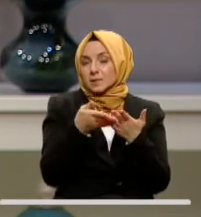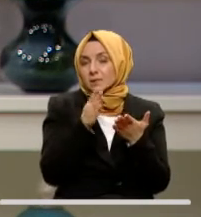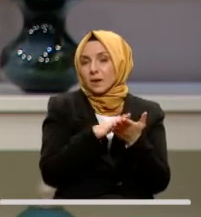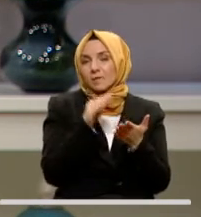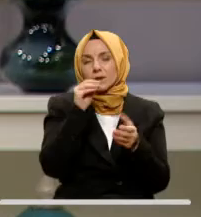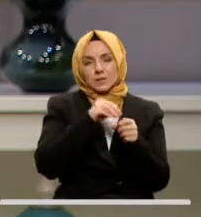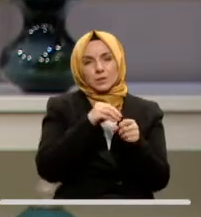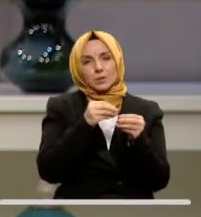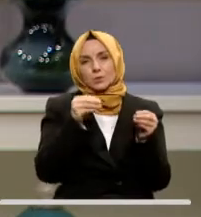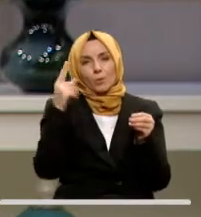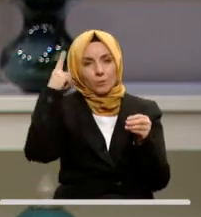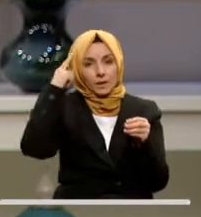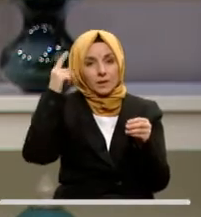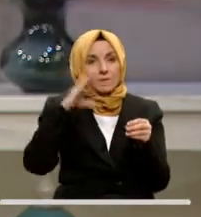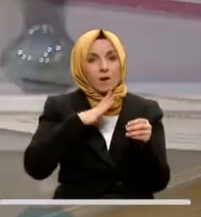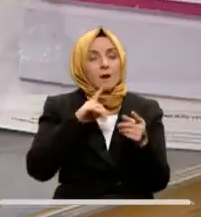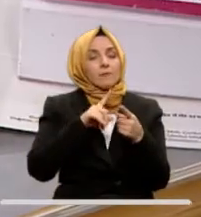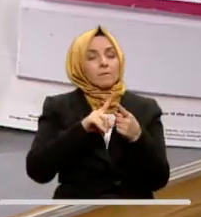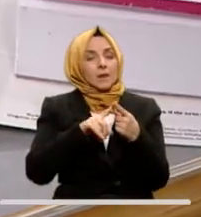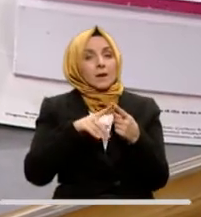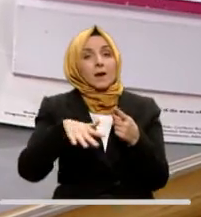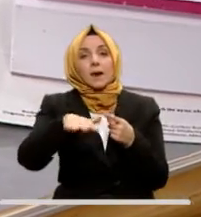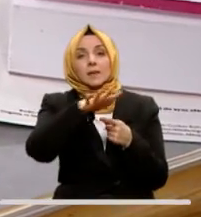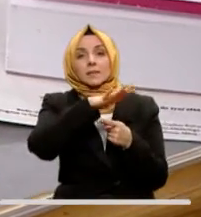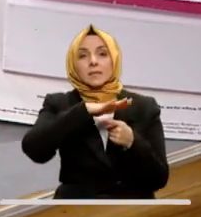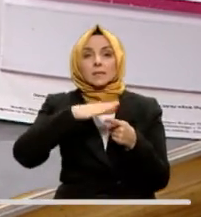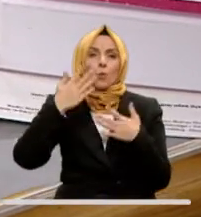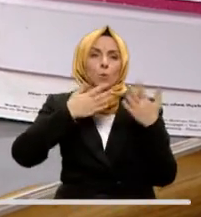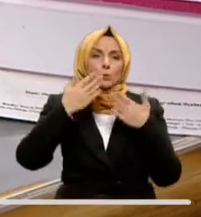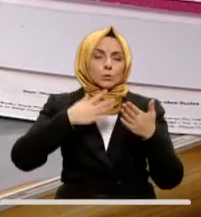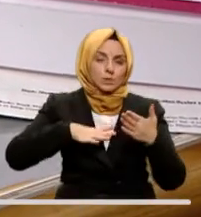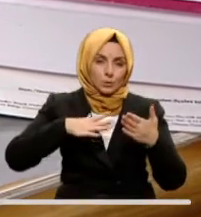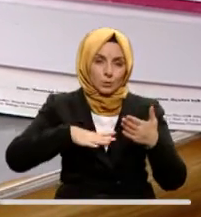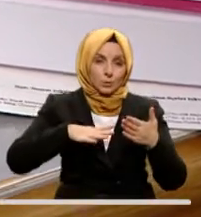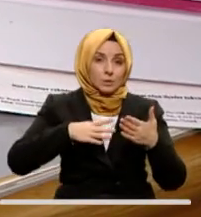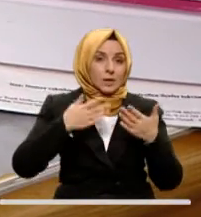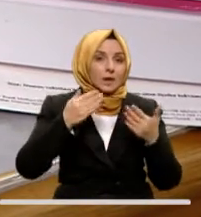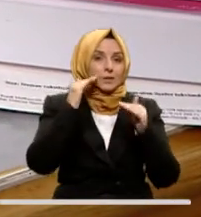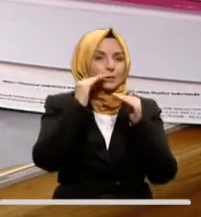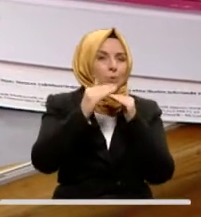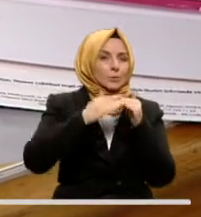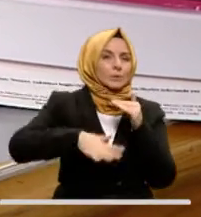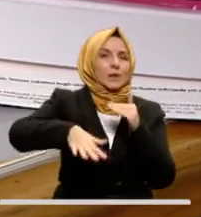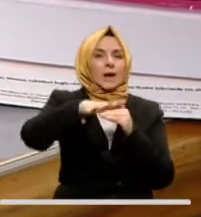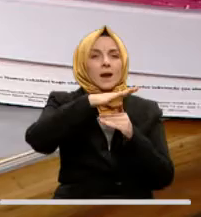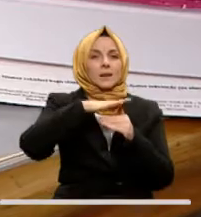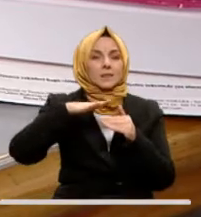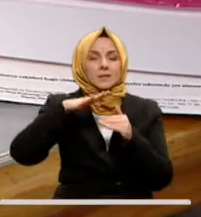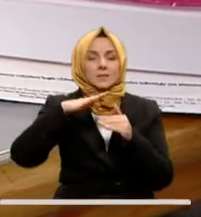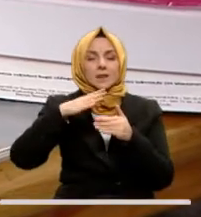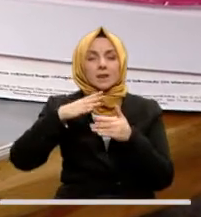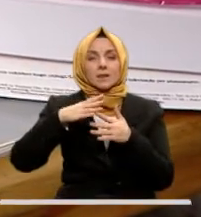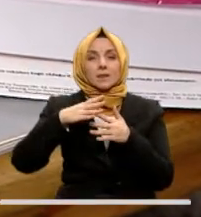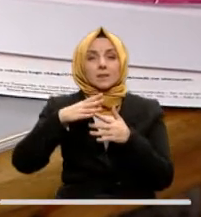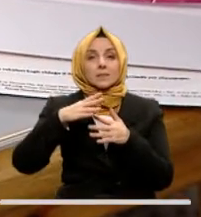bilgi veriyorsunuz ve bir anlamda herkese hitap etsin istiyorsunuz yani toplumun her kesimine hitap edebilecek dini